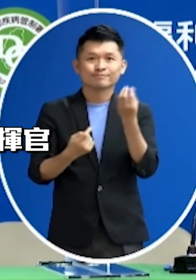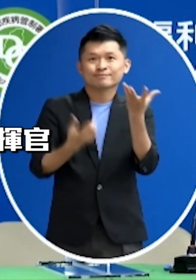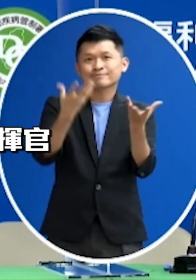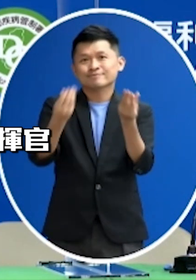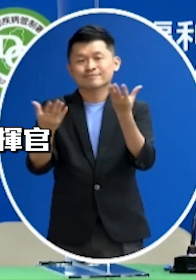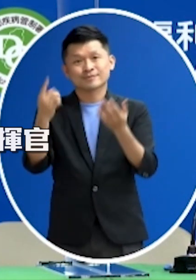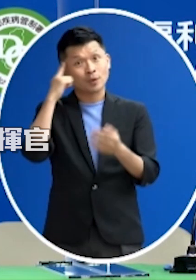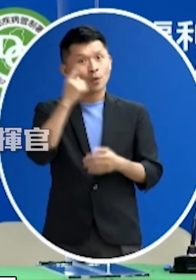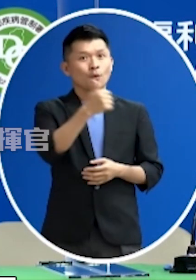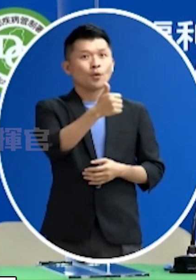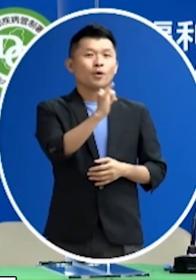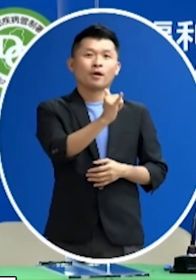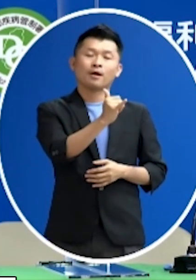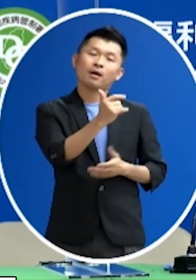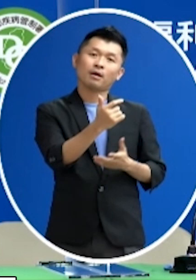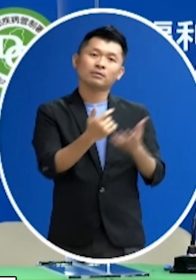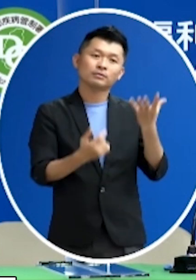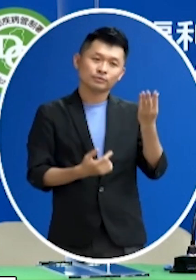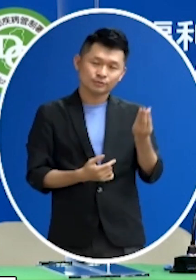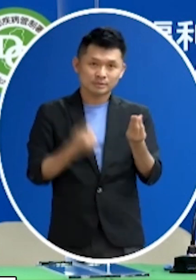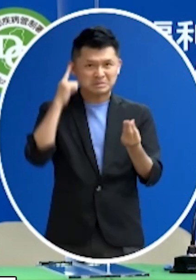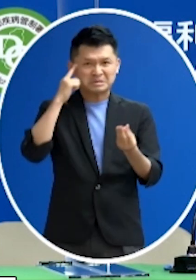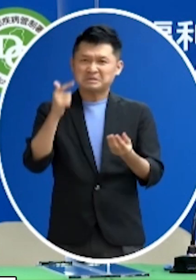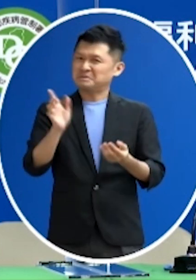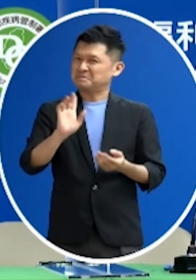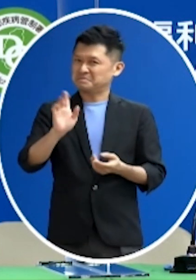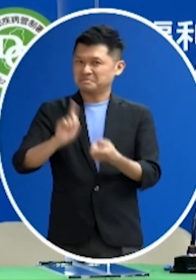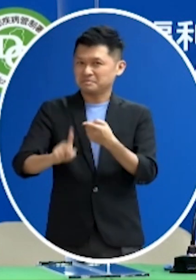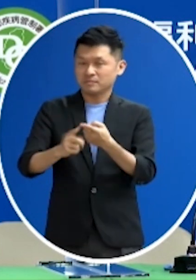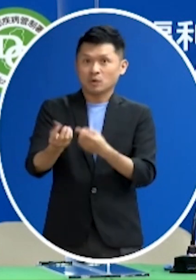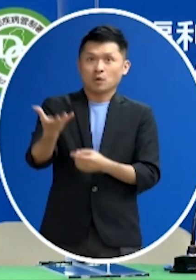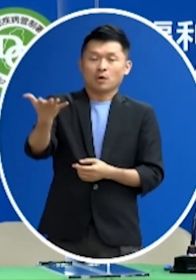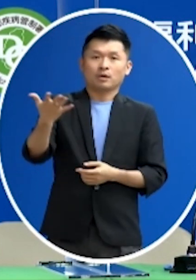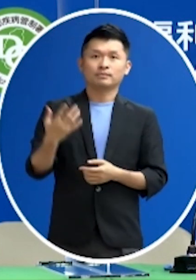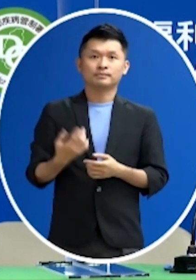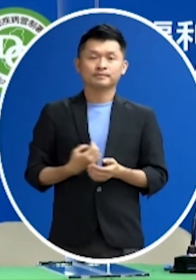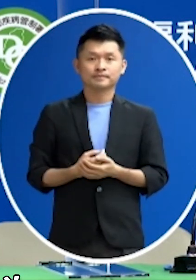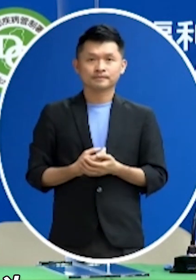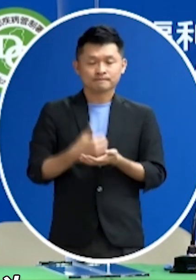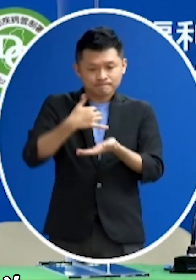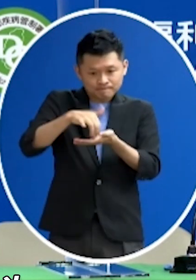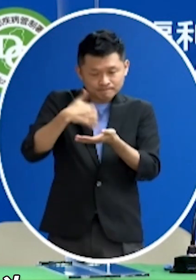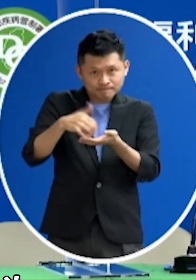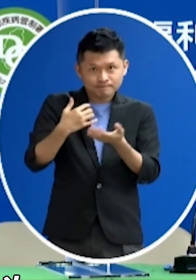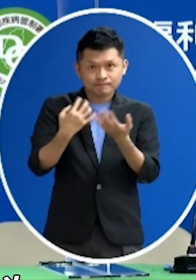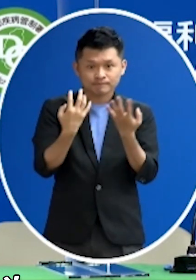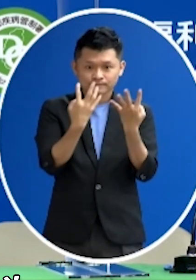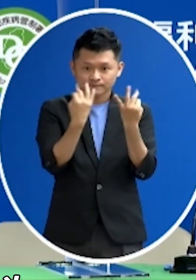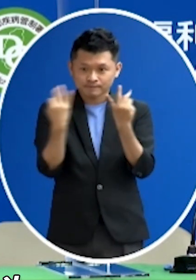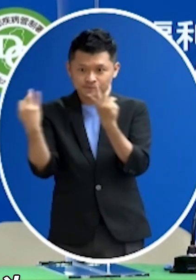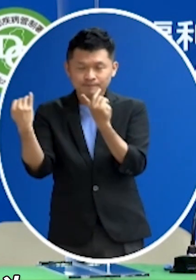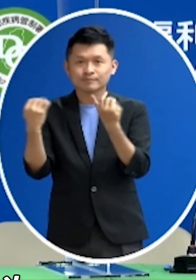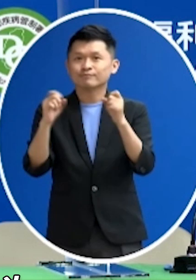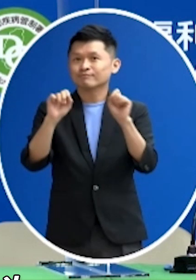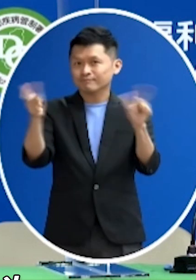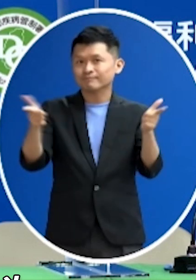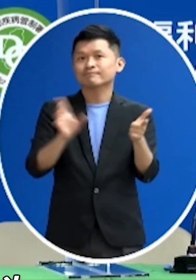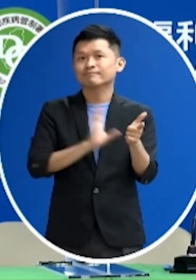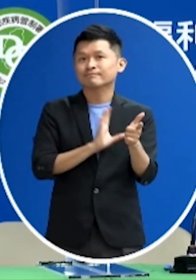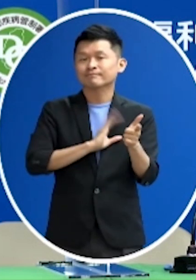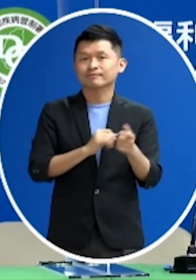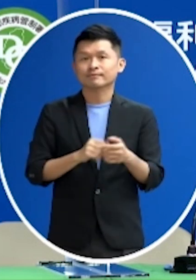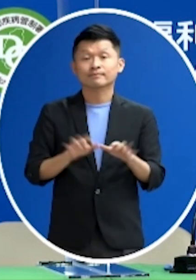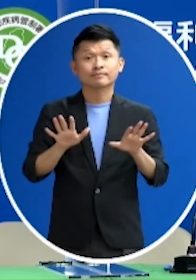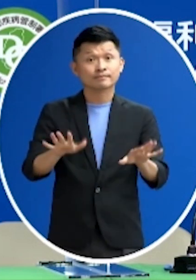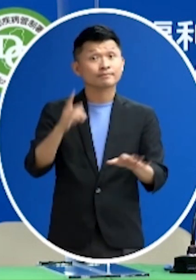观的，也就比较悲观的哈，那可能它根据的模型不同，做出来结果也不一样哈。那我想大致上我们现在认